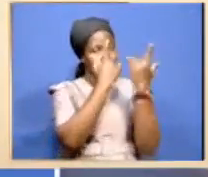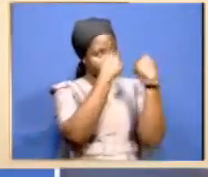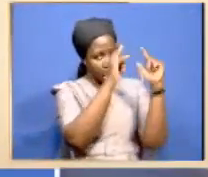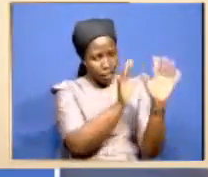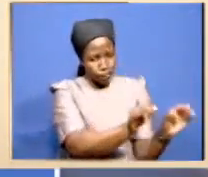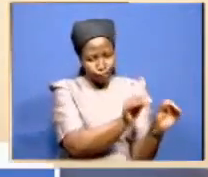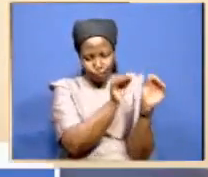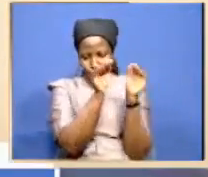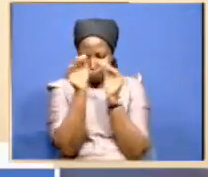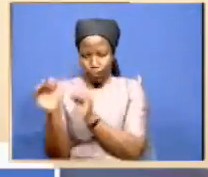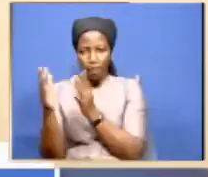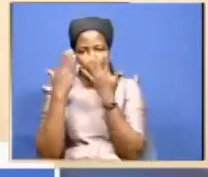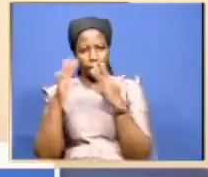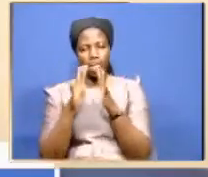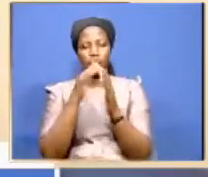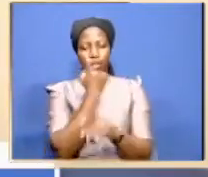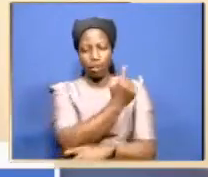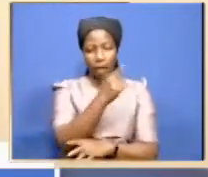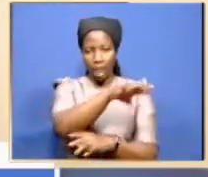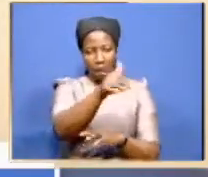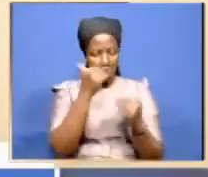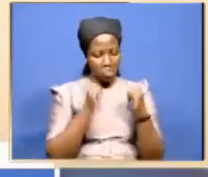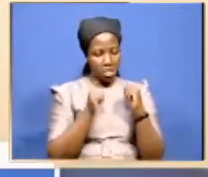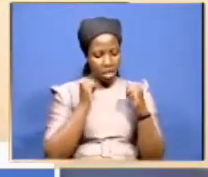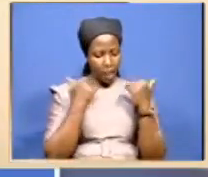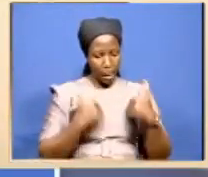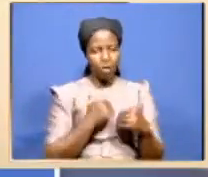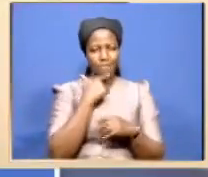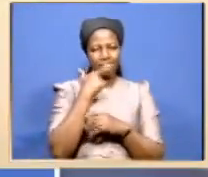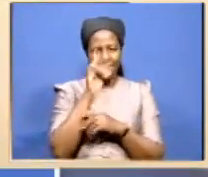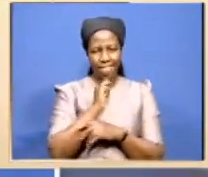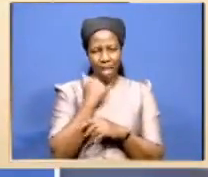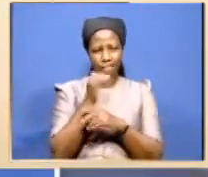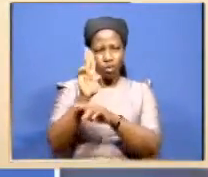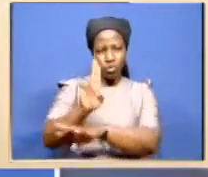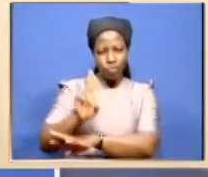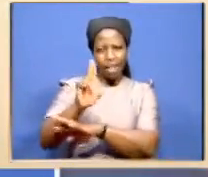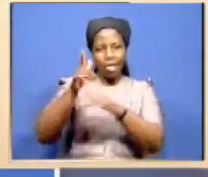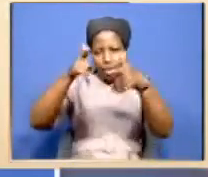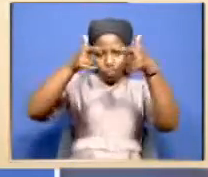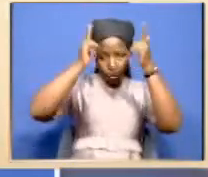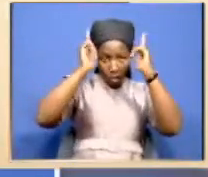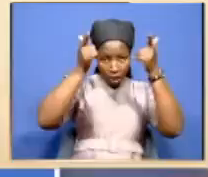in each of the counties that I've mentioned. We have deployed